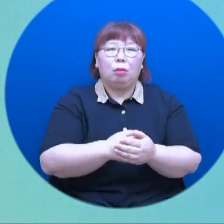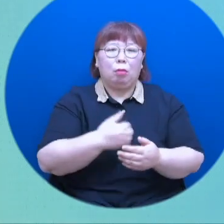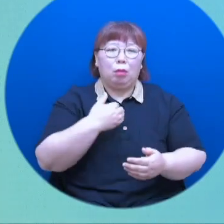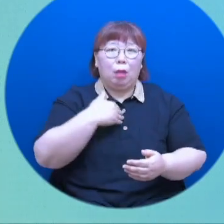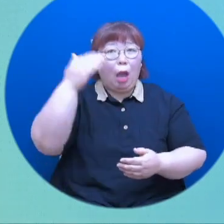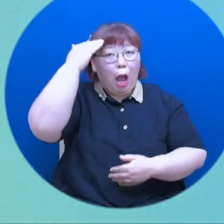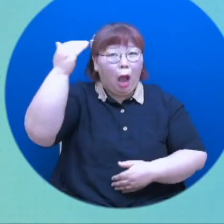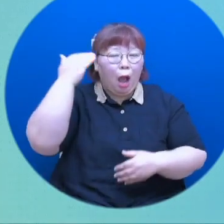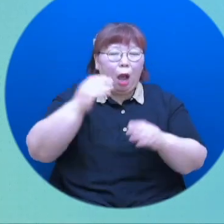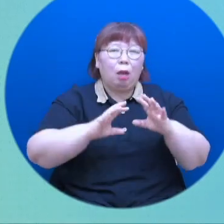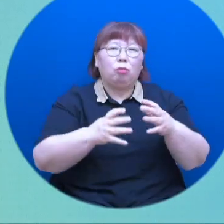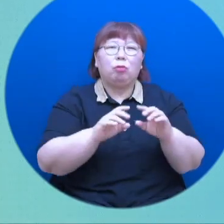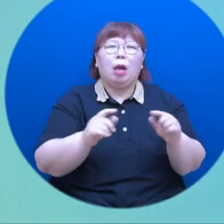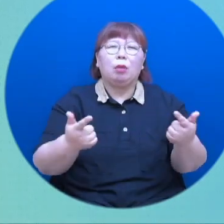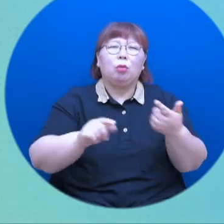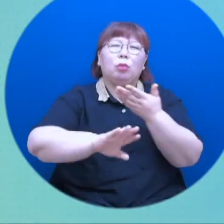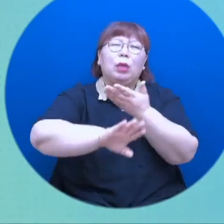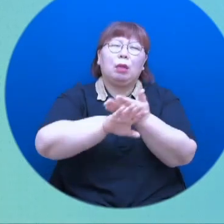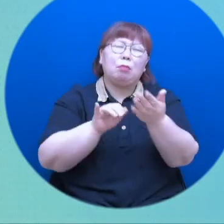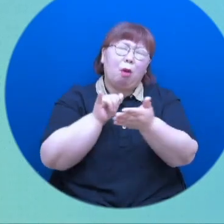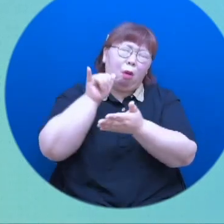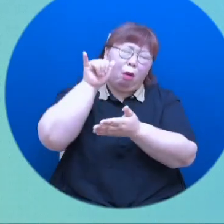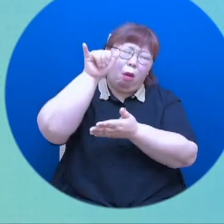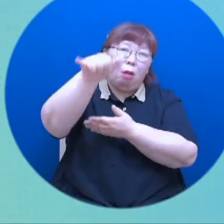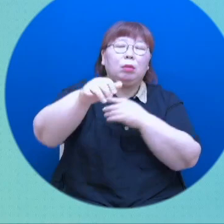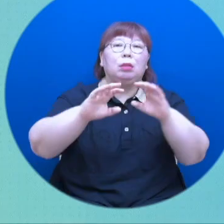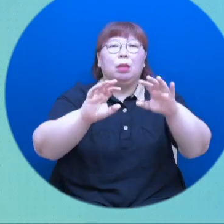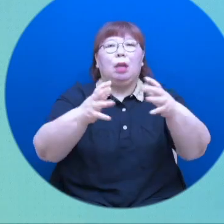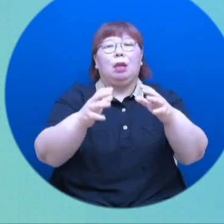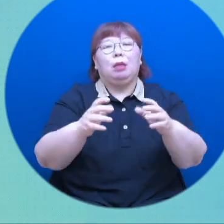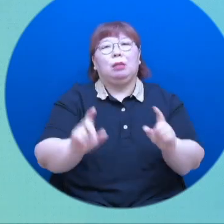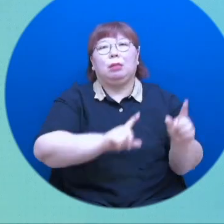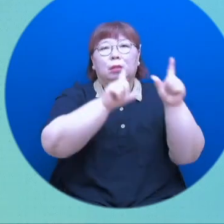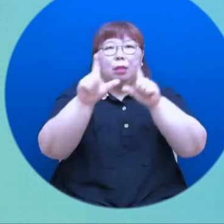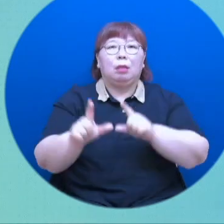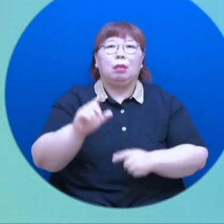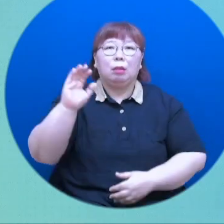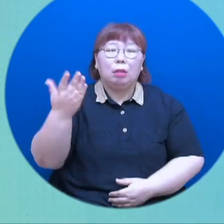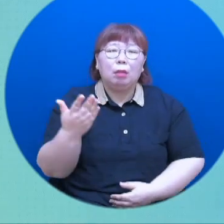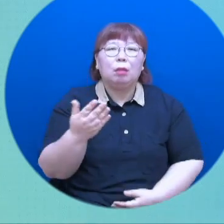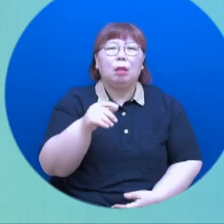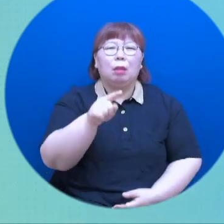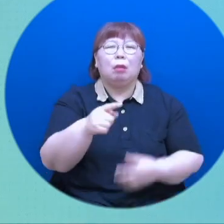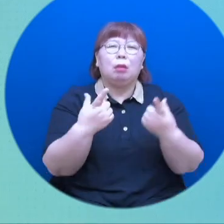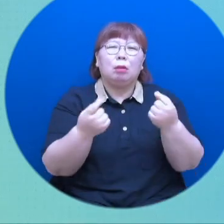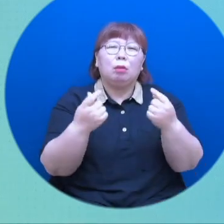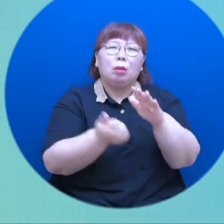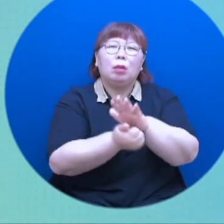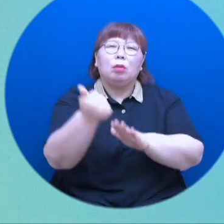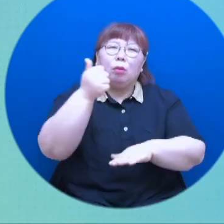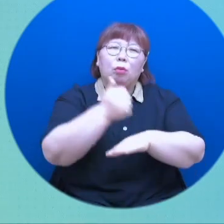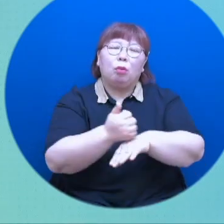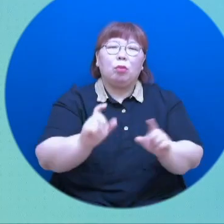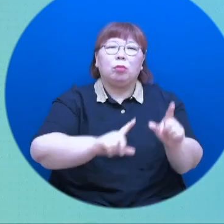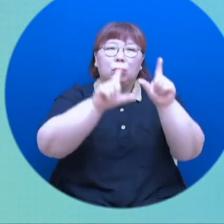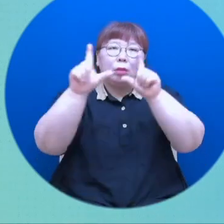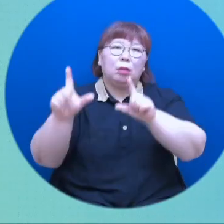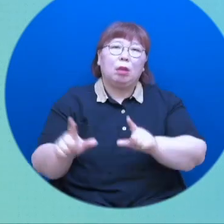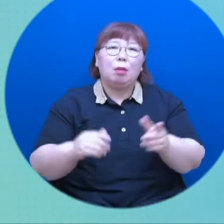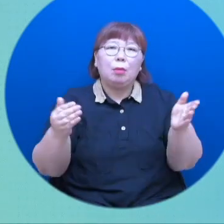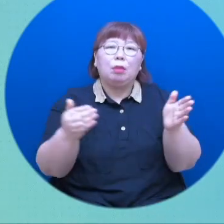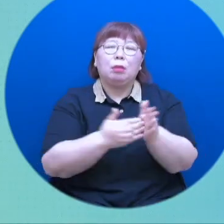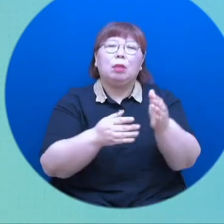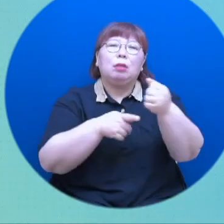노르웨이라고 하는 저 북유럽의 언어, 문화 모든 것이 다른 곳에서 이런 성공적 삶을 마무리할 수 있는